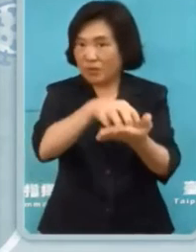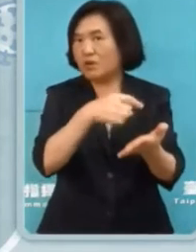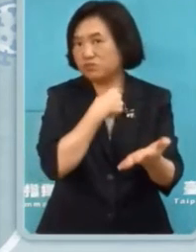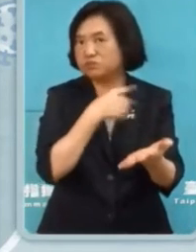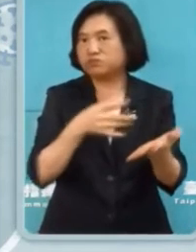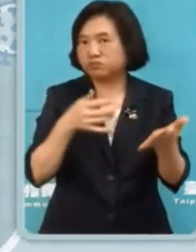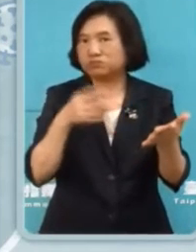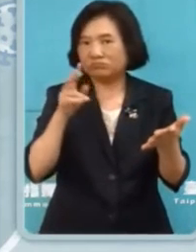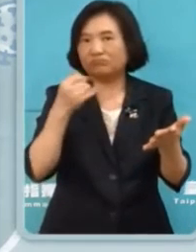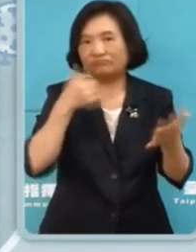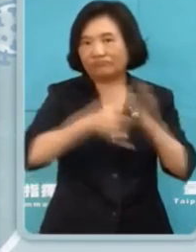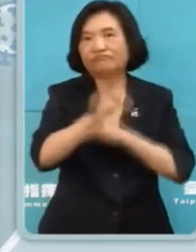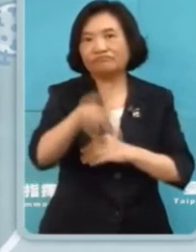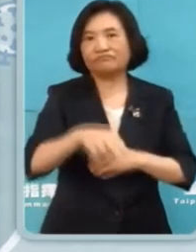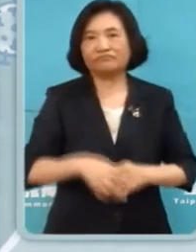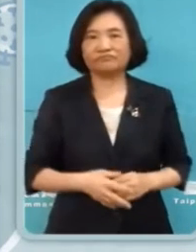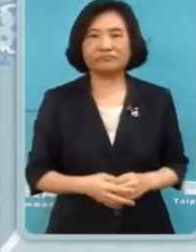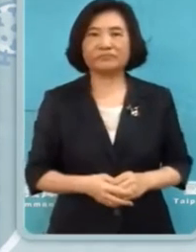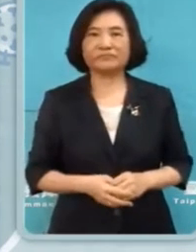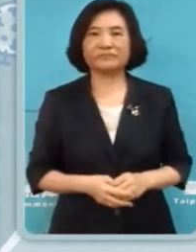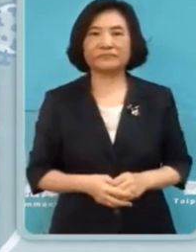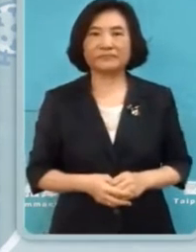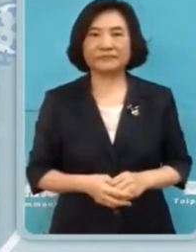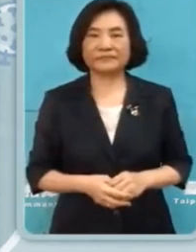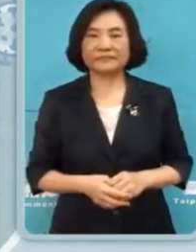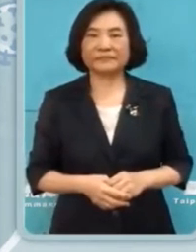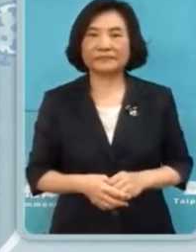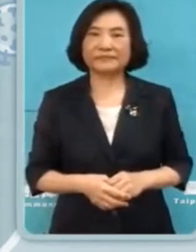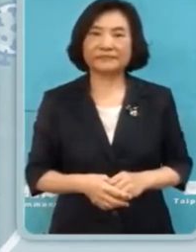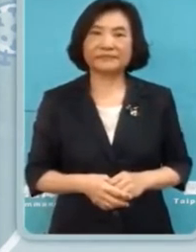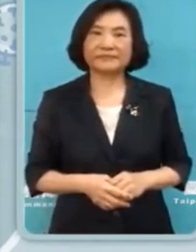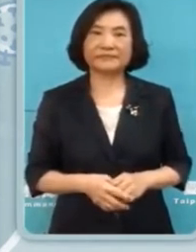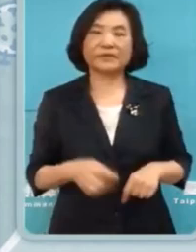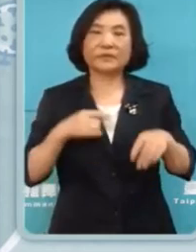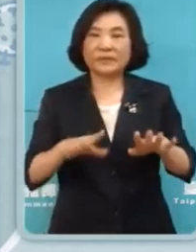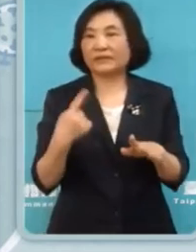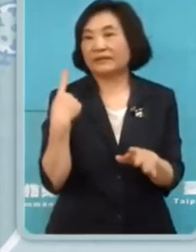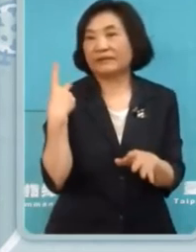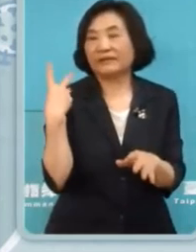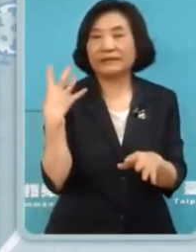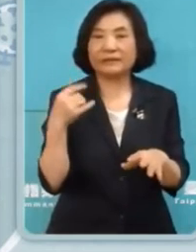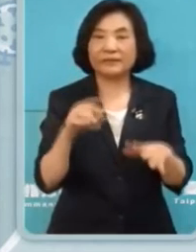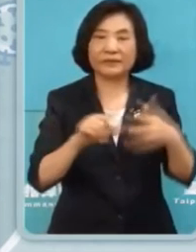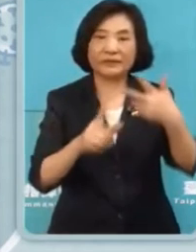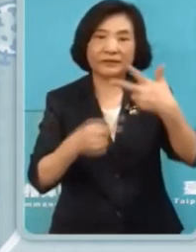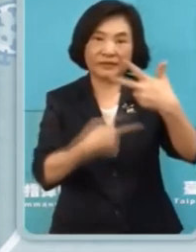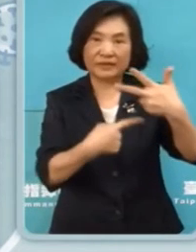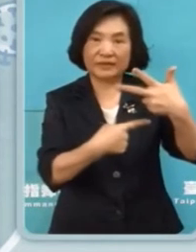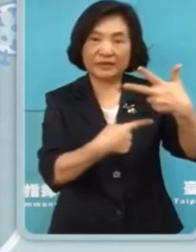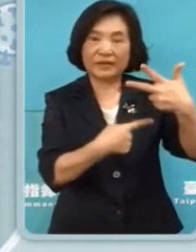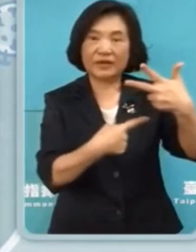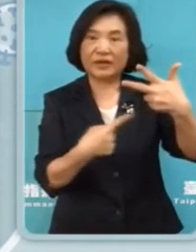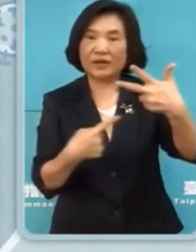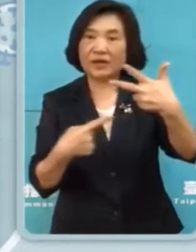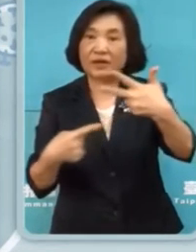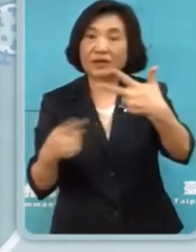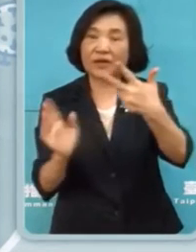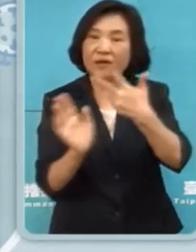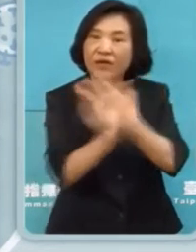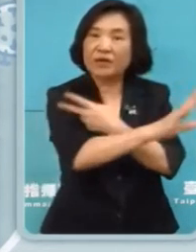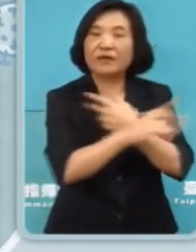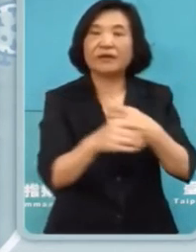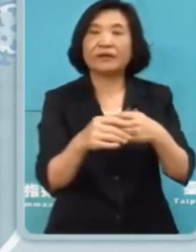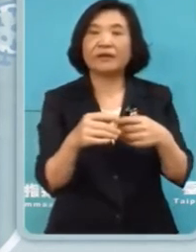的证明了。那原则上在我们这几天都要7月1号以后的 PCR 阴性的证